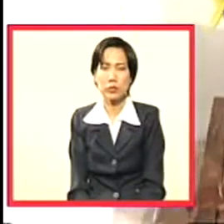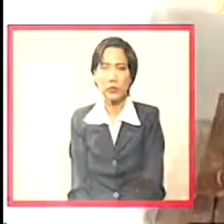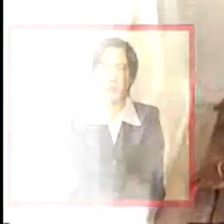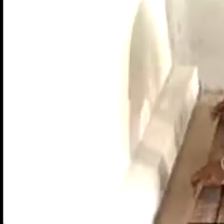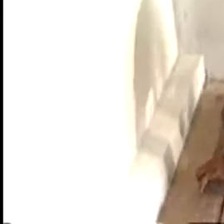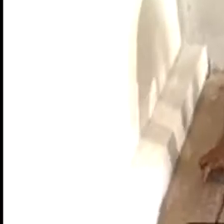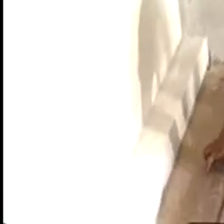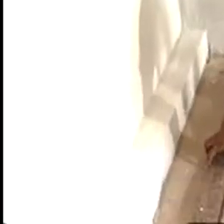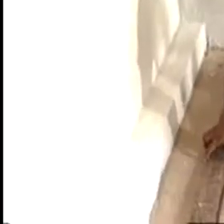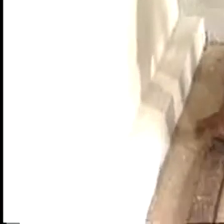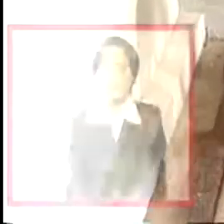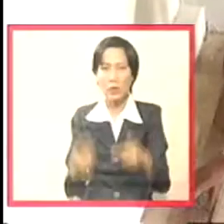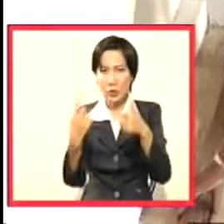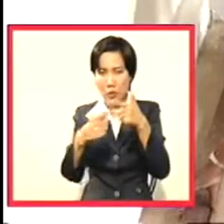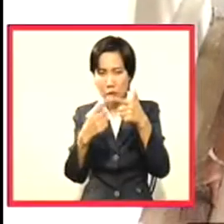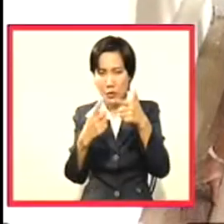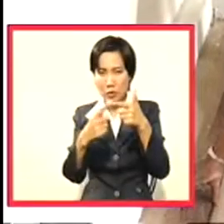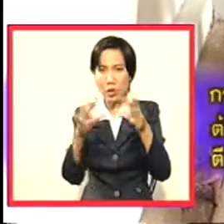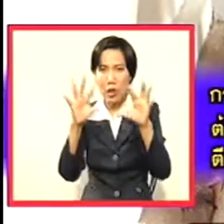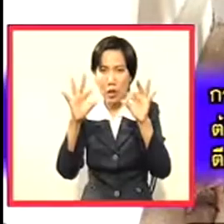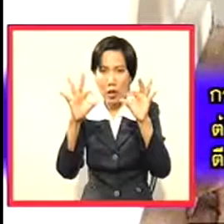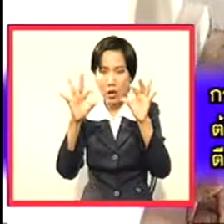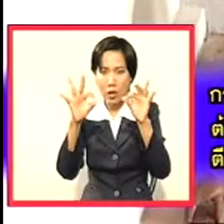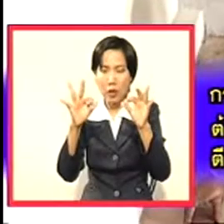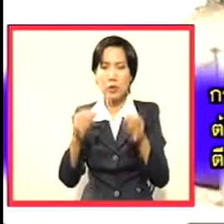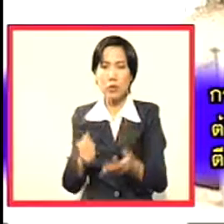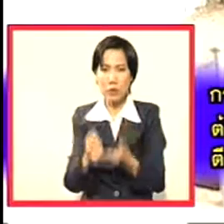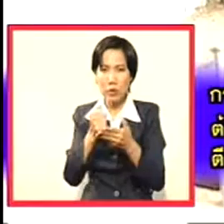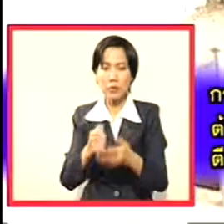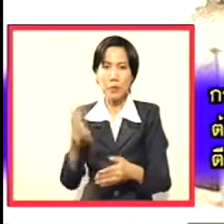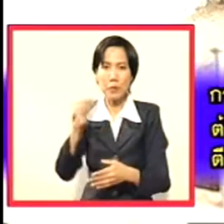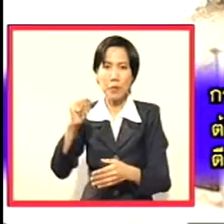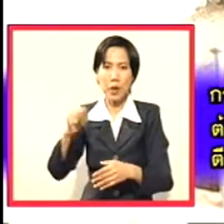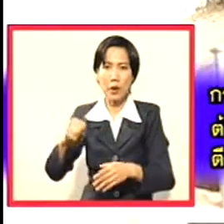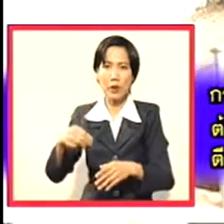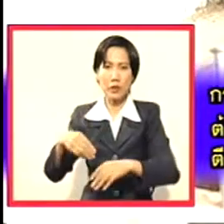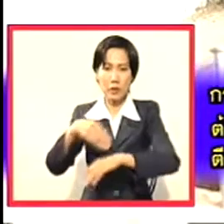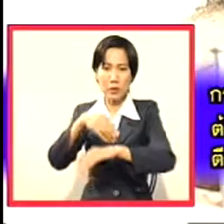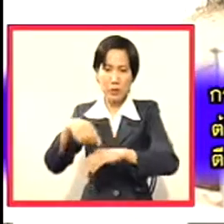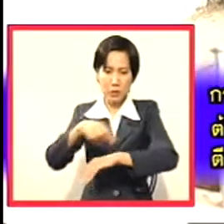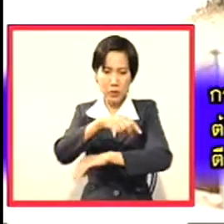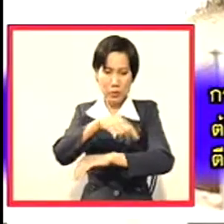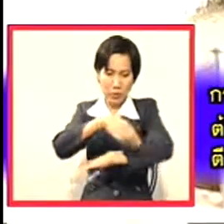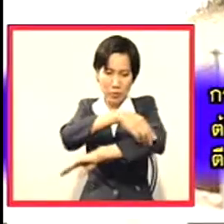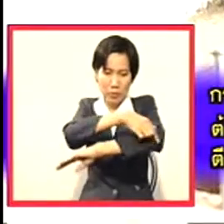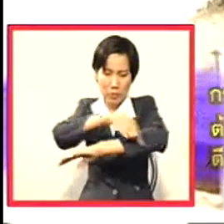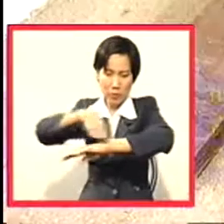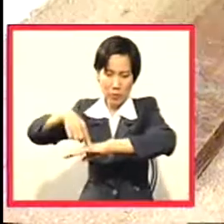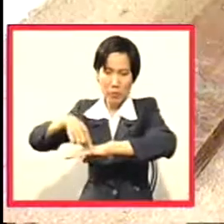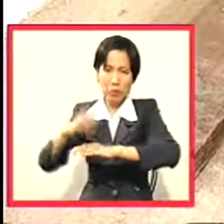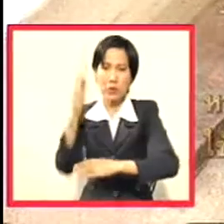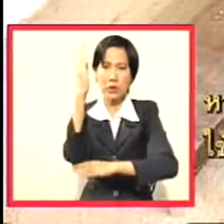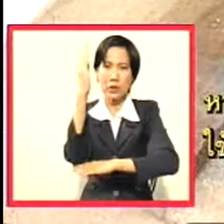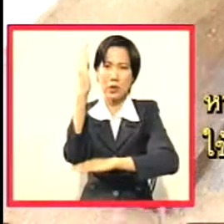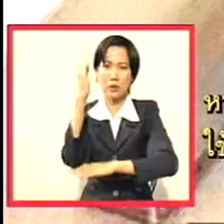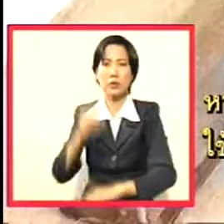ขั้นตอนที่2ถ้าหากปูด้วยกาวซีเมนต์จะต้องใช้ไม้ระแนงตีแบบตามแนวมุมฉากที่วัดไว้